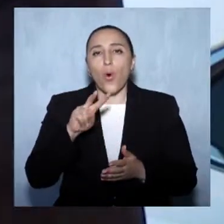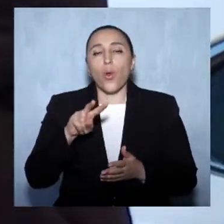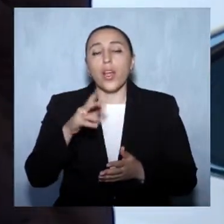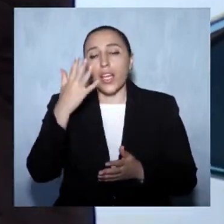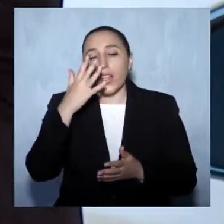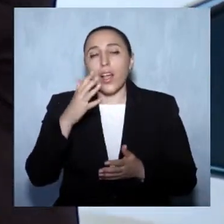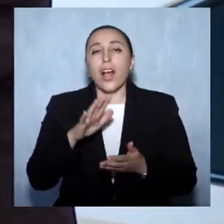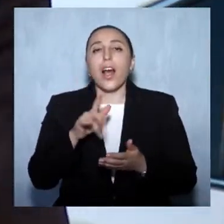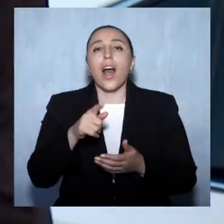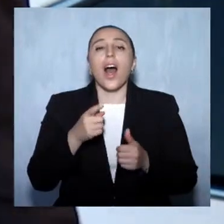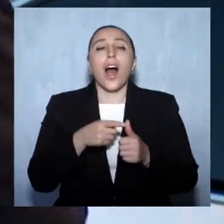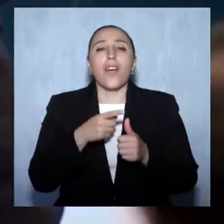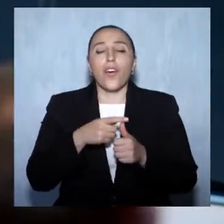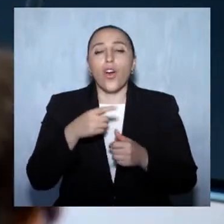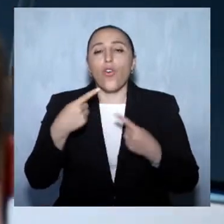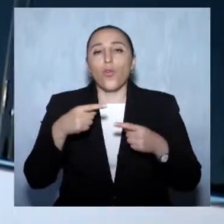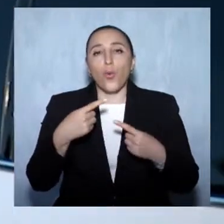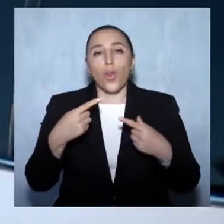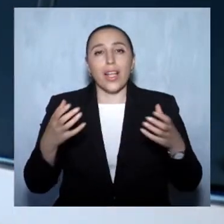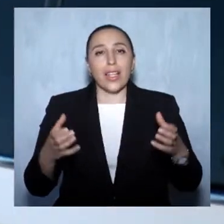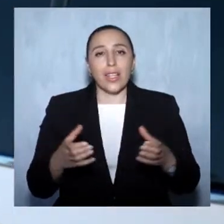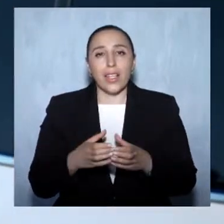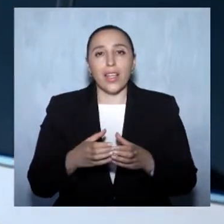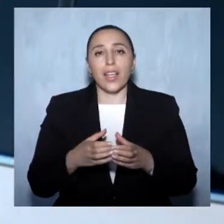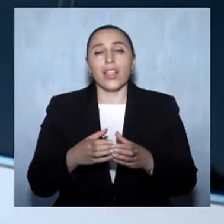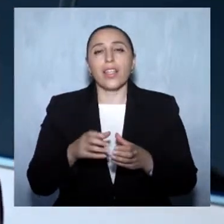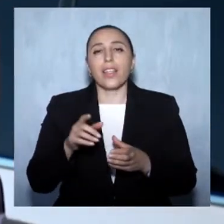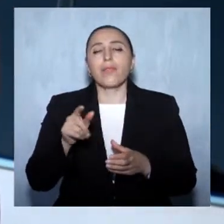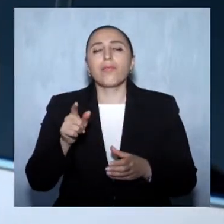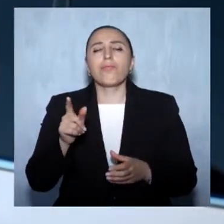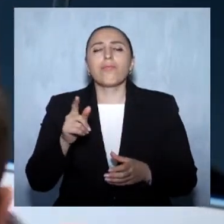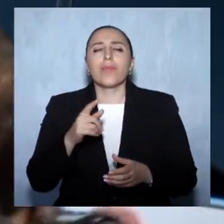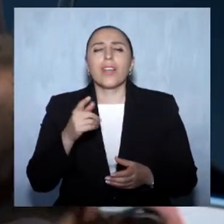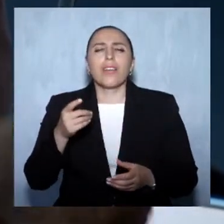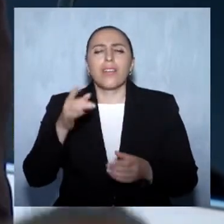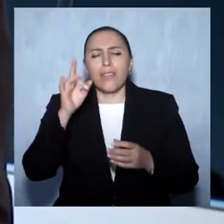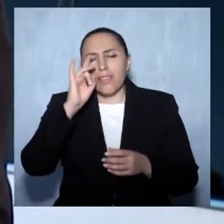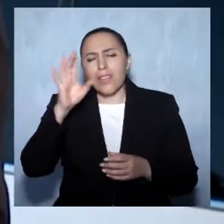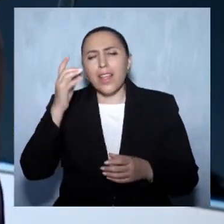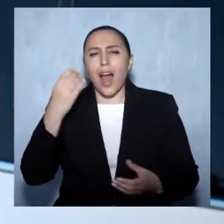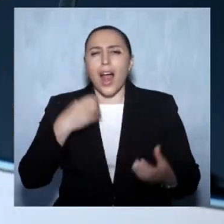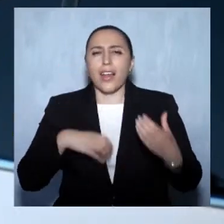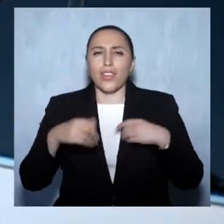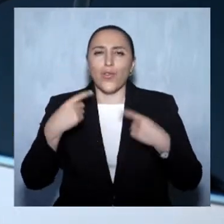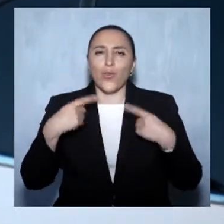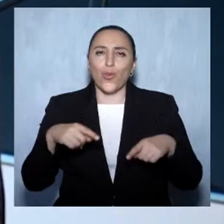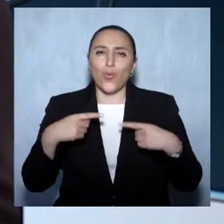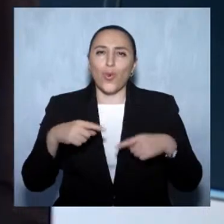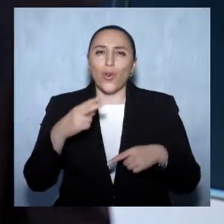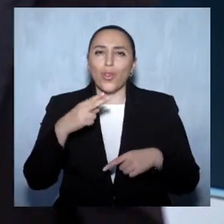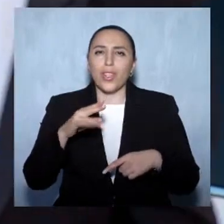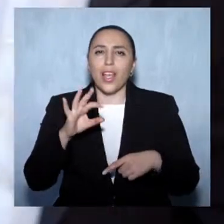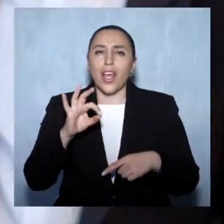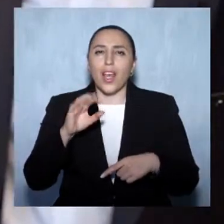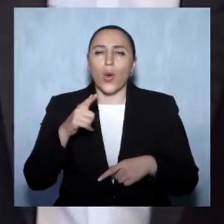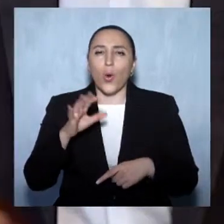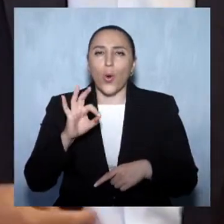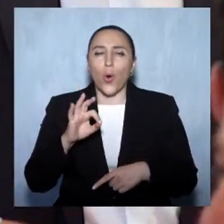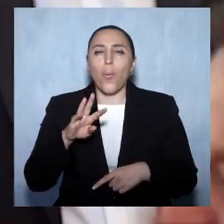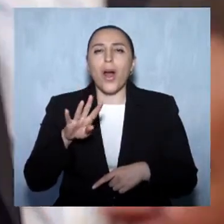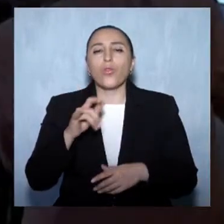անվանումը կրկնում է այդ քաղաքի ֆուտբոլային թիմի Նապոլի երբեմնի առաջատար լեգենդար արգենտինացի ֆուտբոլիստ Դիեգո Մարադոնայի